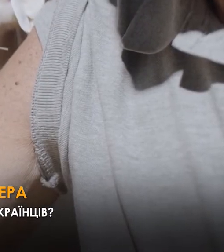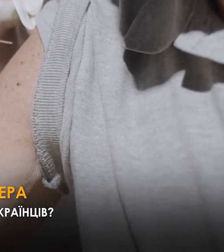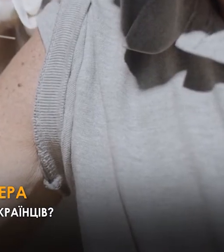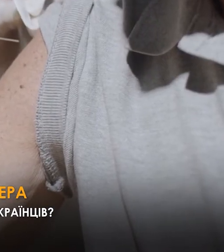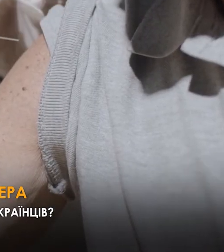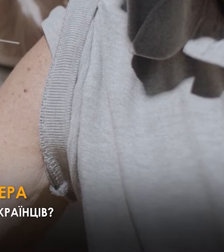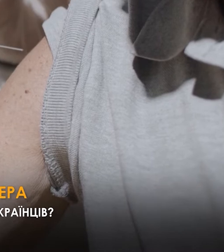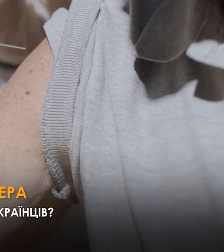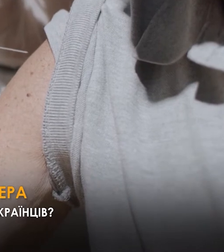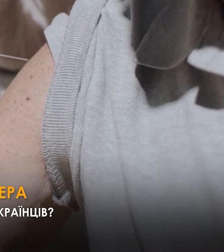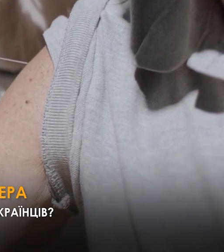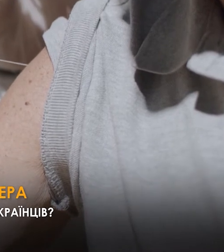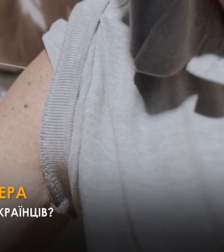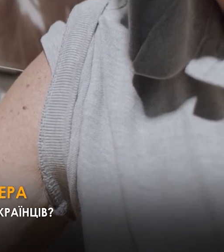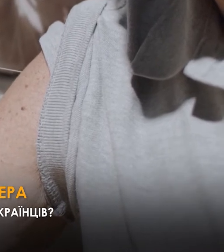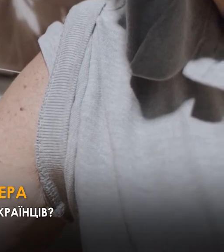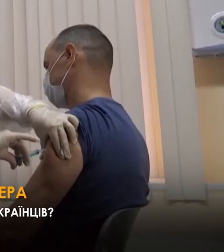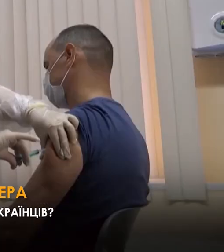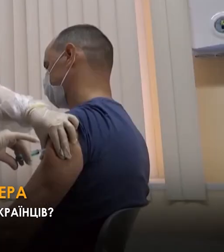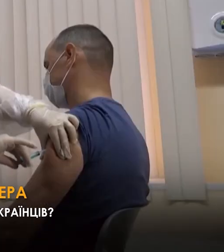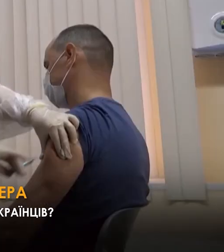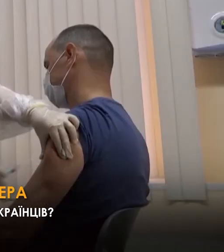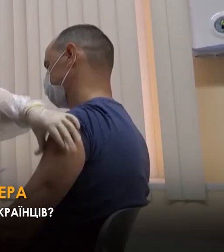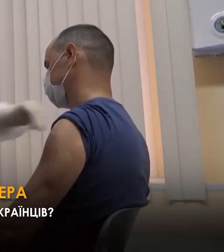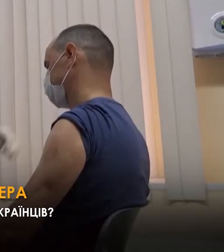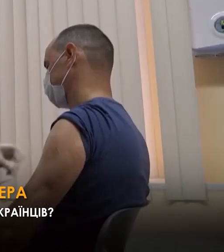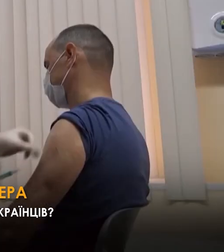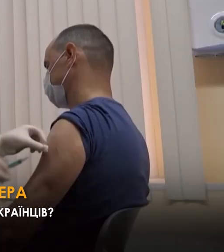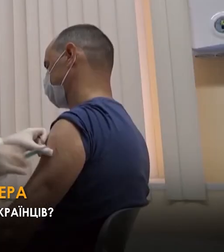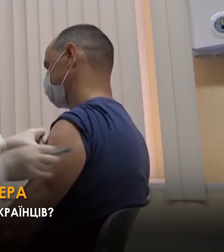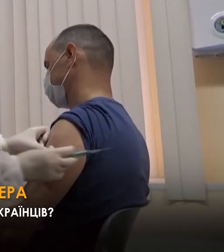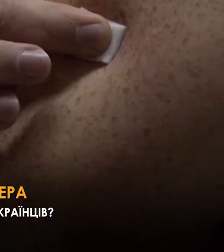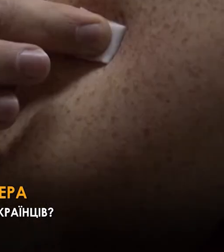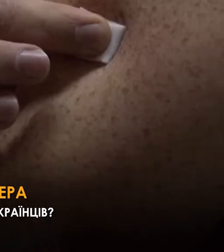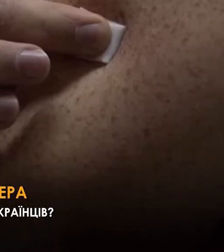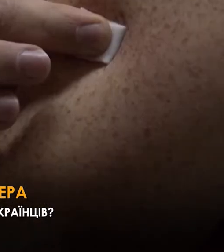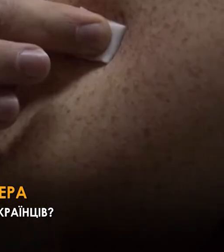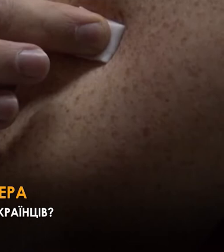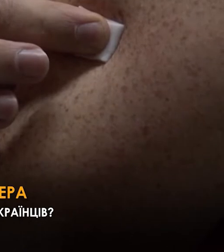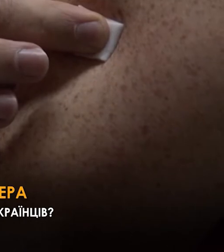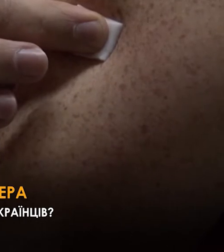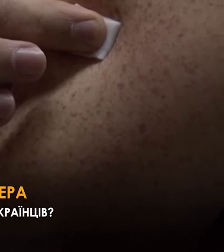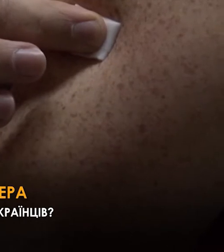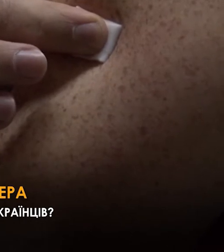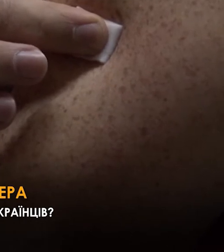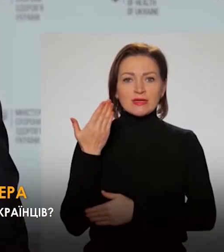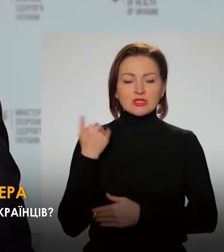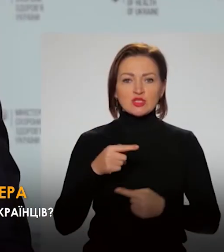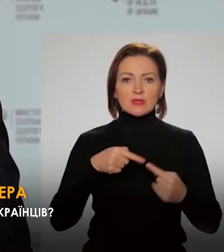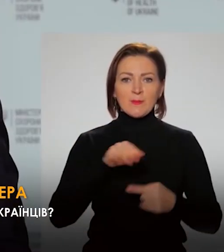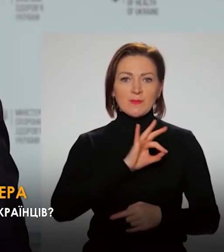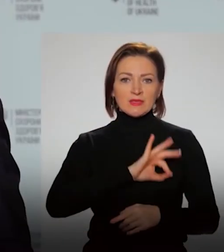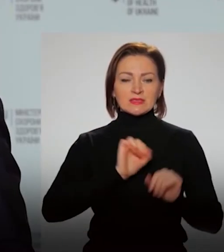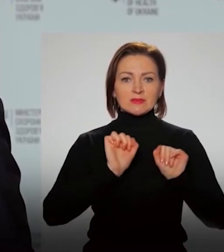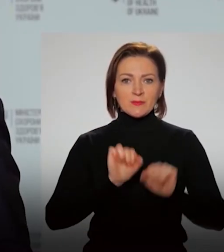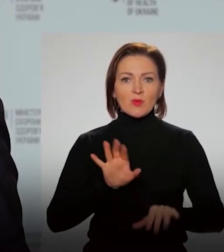років. Найбільші зміни в правилах карантину стосуються права для жовтого рівня епідемічної небезпеки. Якщо раніше бізнес міг